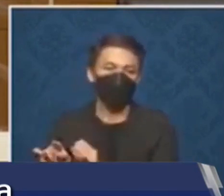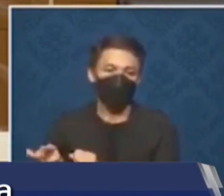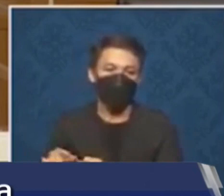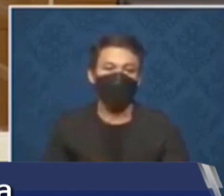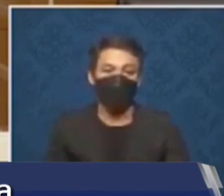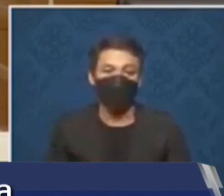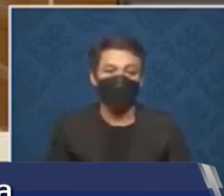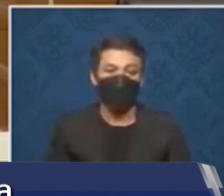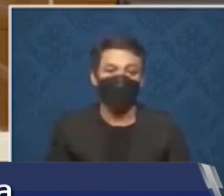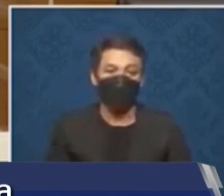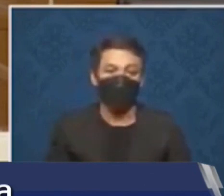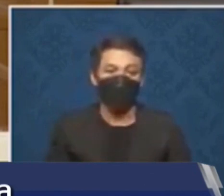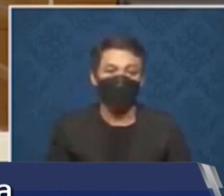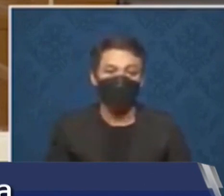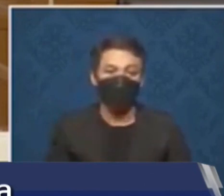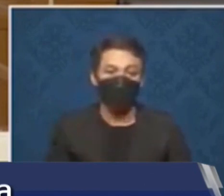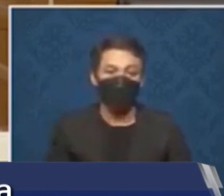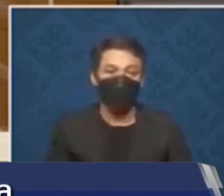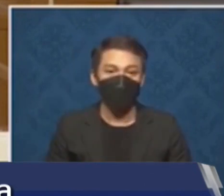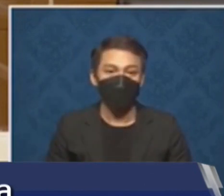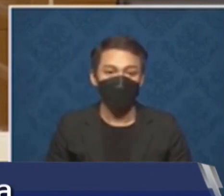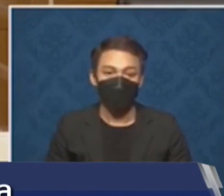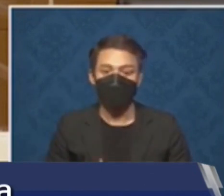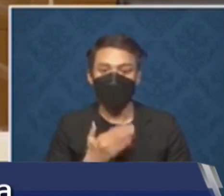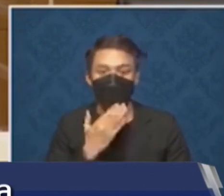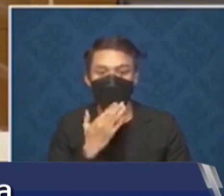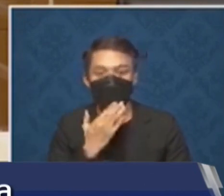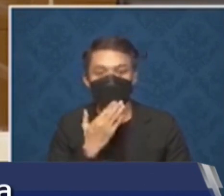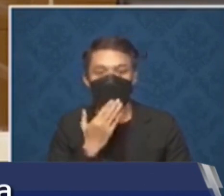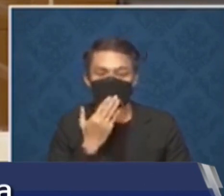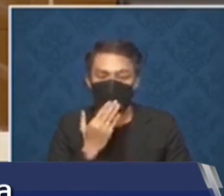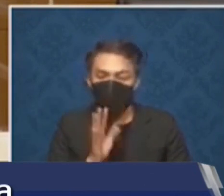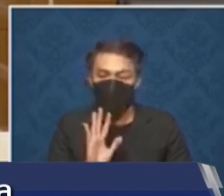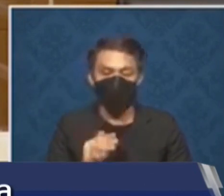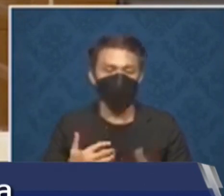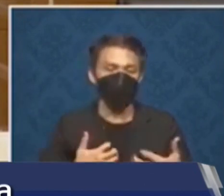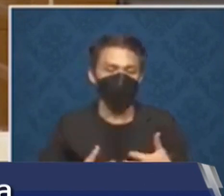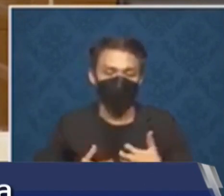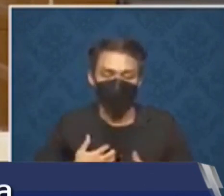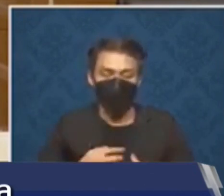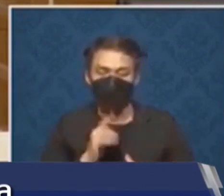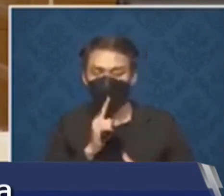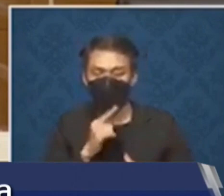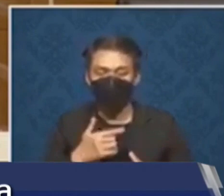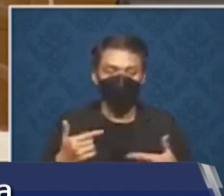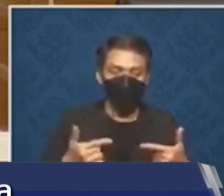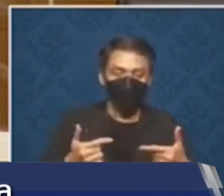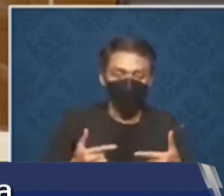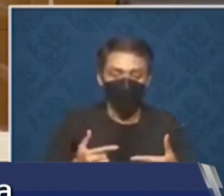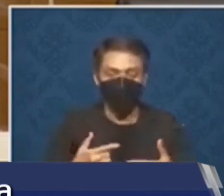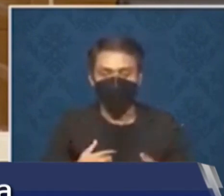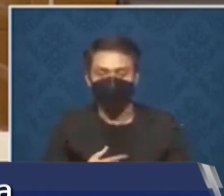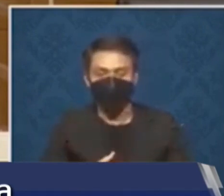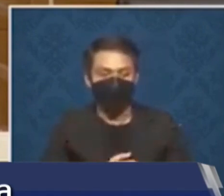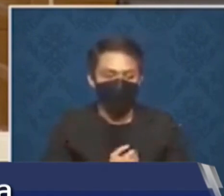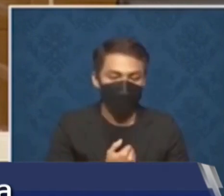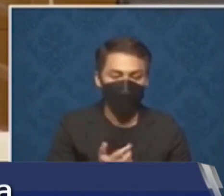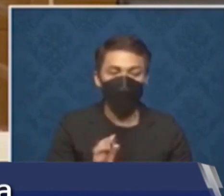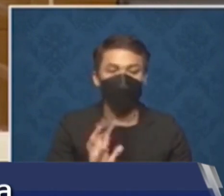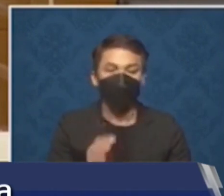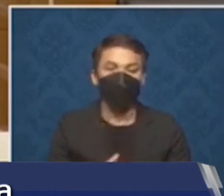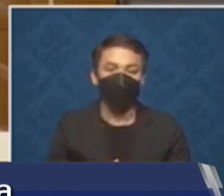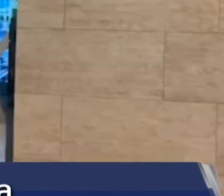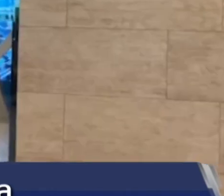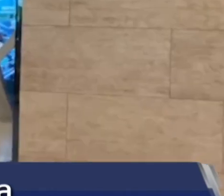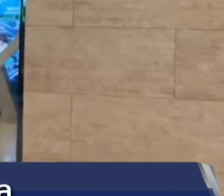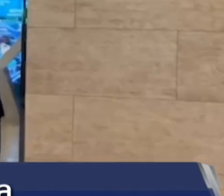ครับผมจะไปกล่าวอะไรอีกให้มันเกิดความวุ่นวายทะเลาะเบาะแว้งหรือไม่พอใจกันดีผมพยายามจะระมัดระวังอย่างที่สุดน